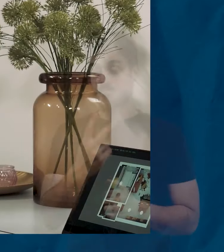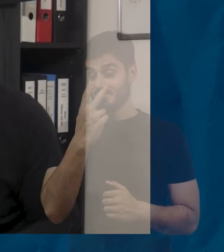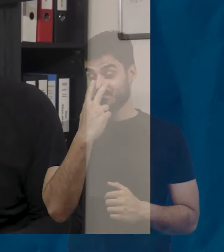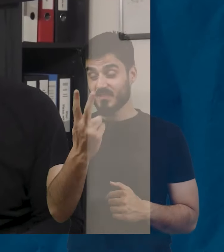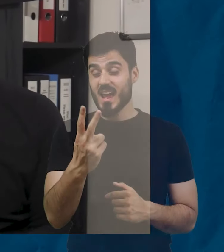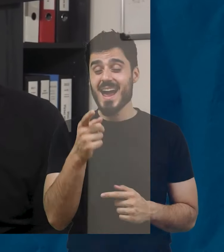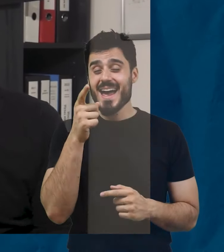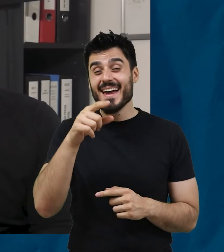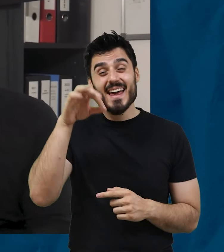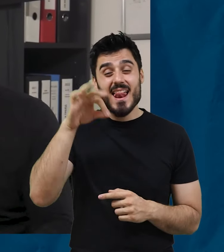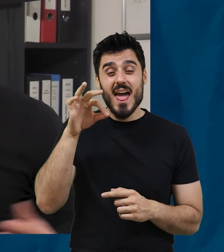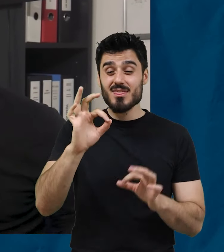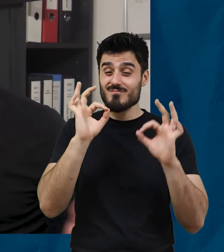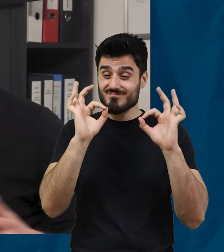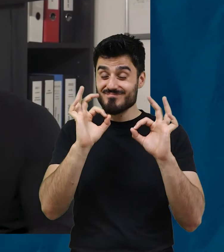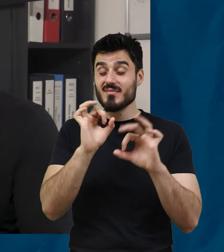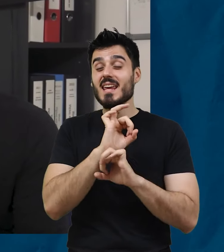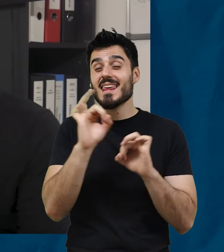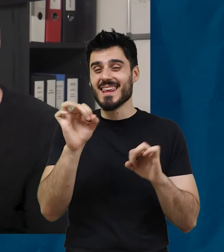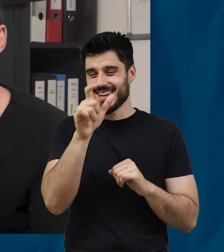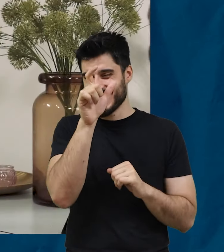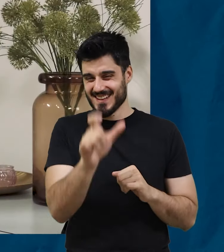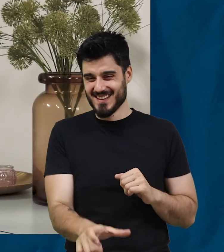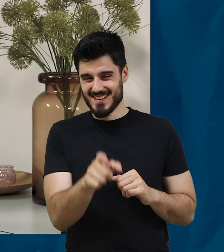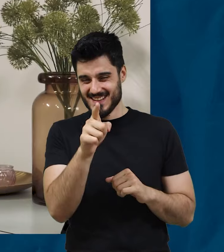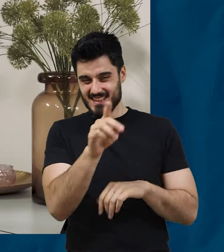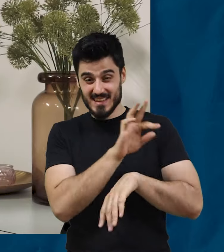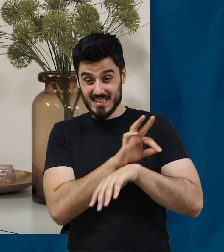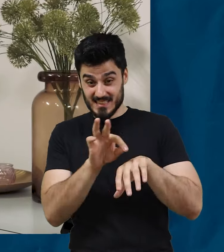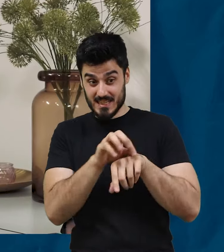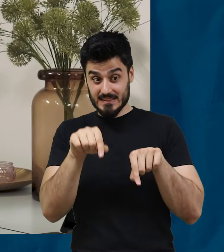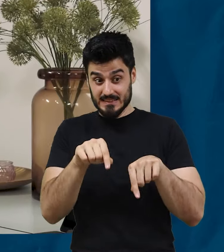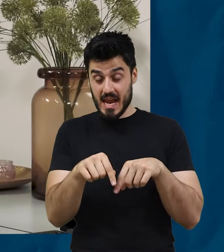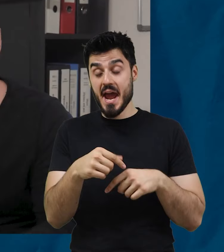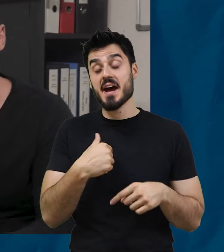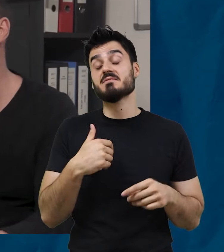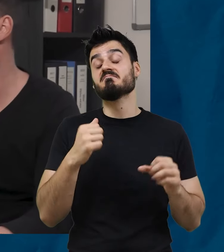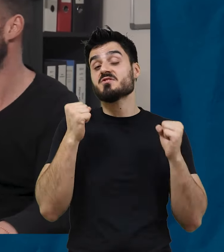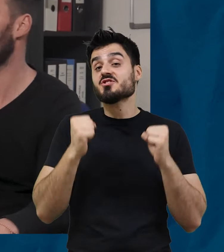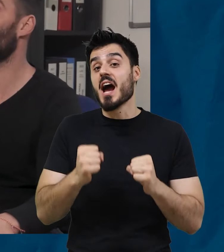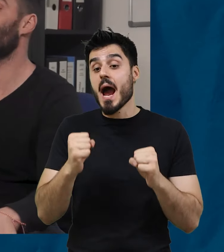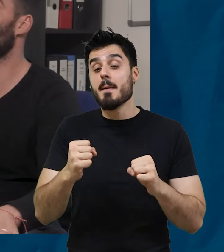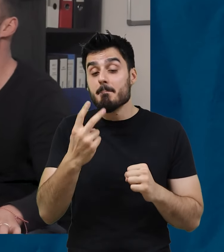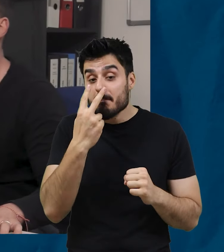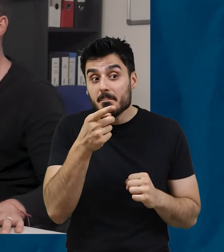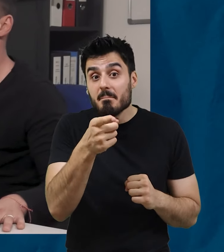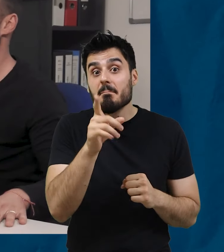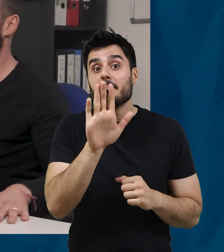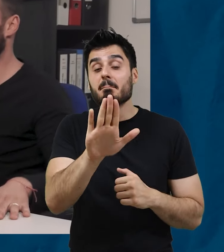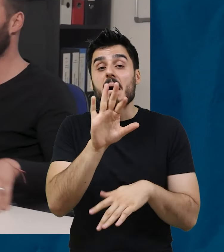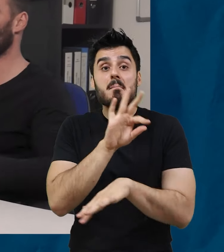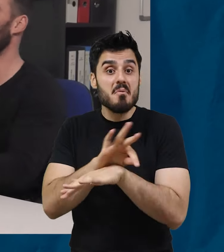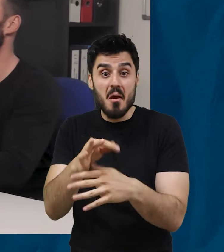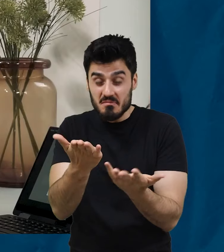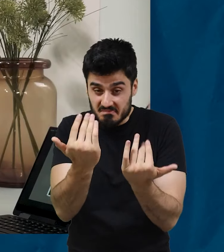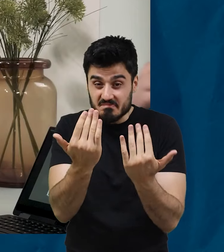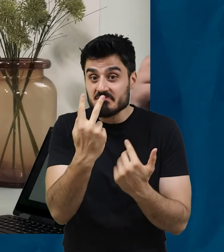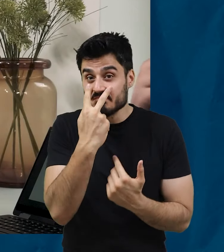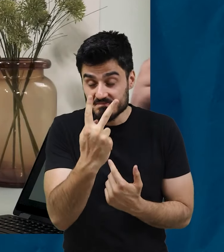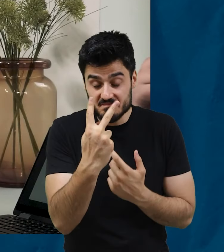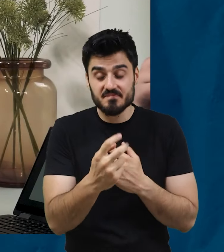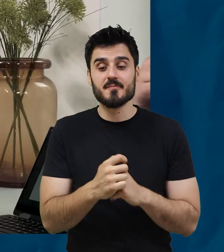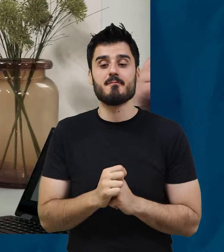Видяхте невероятните ни клиенти и страхотното представяне на Павла. Сега тя е пред мен и с нетърпение чакам да разбера какъв проект ще ни представиш.